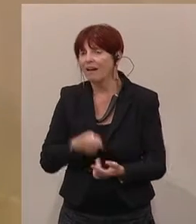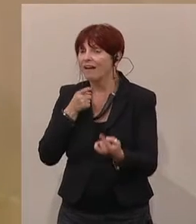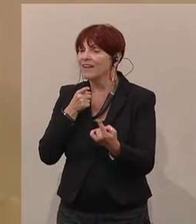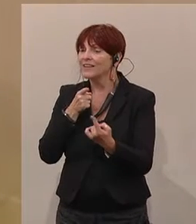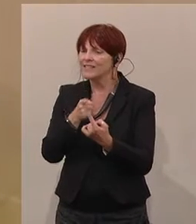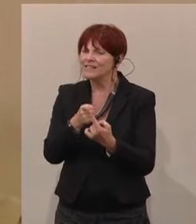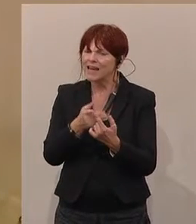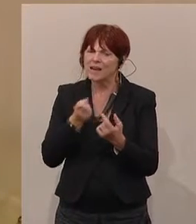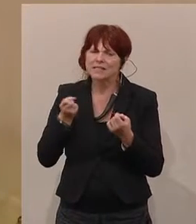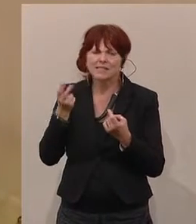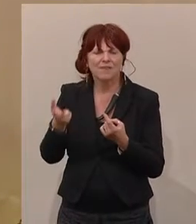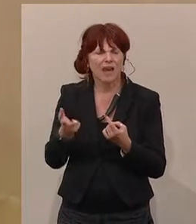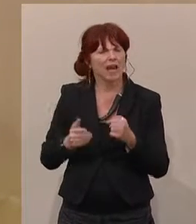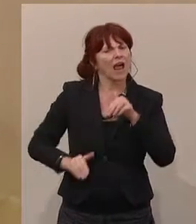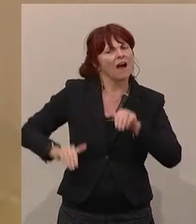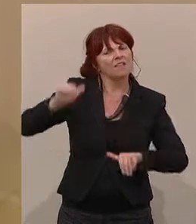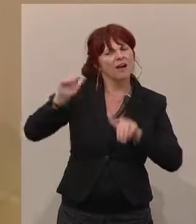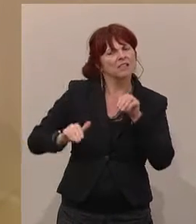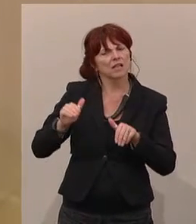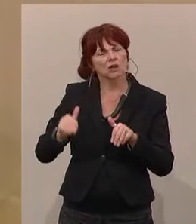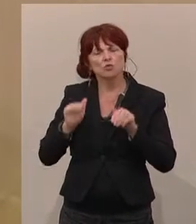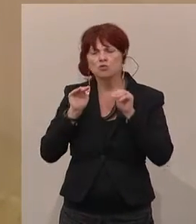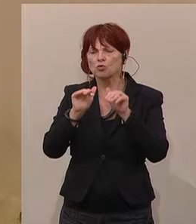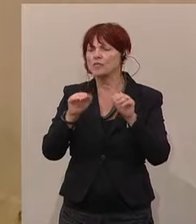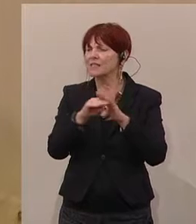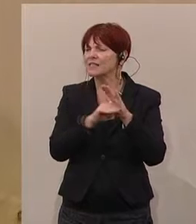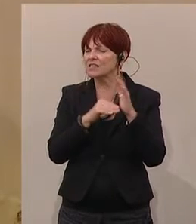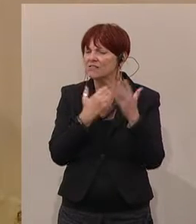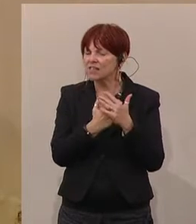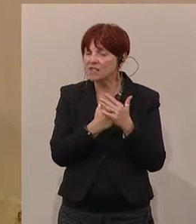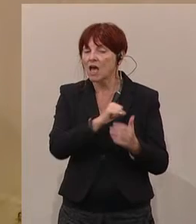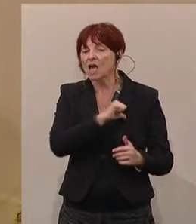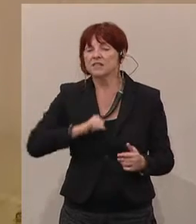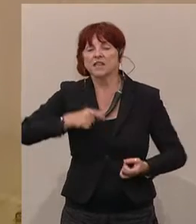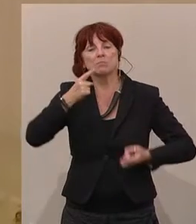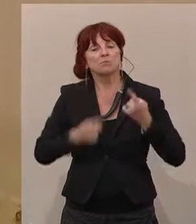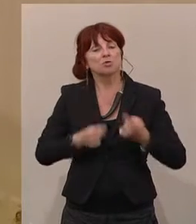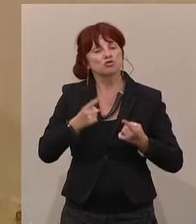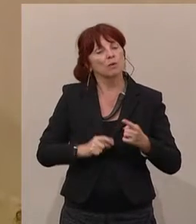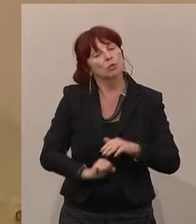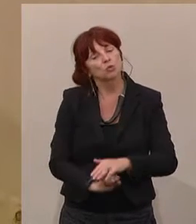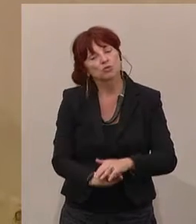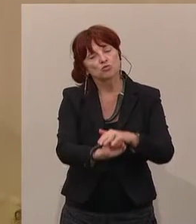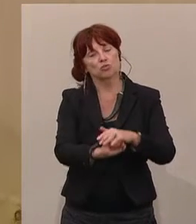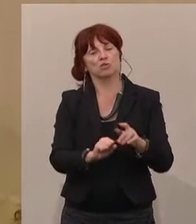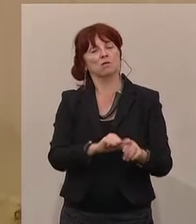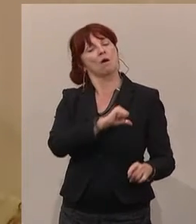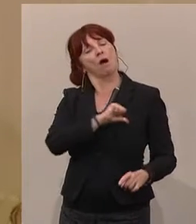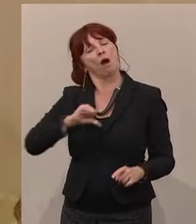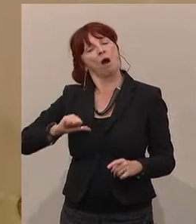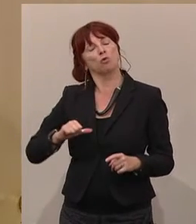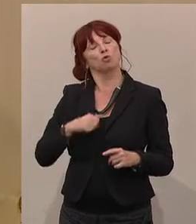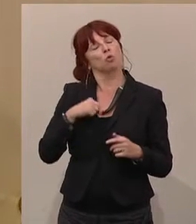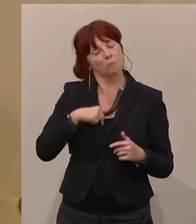des Erwachsenenschutzgesetzes ist eben die Selbstbestimmung, die Autonomie entsprechend zu stärken und rechtliche Einschränkungen auf ein